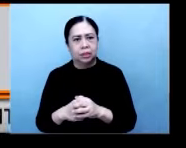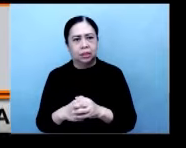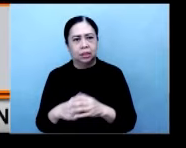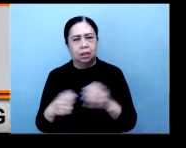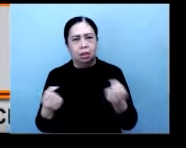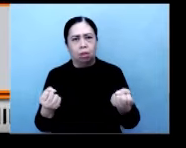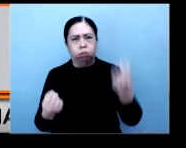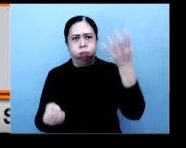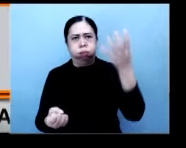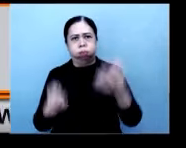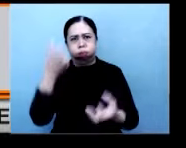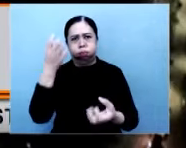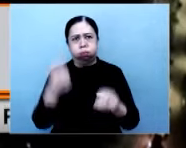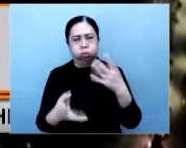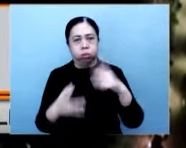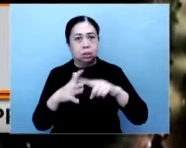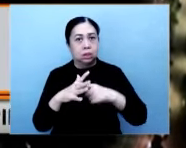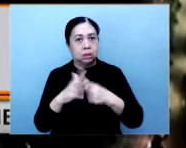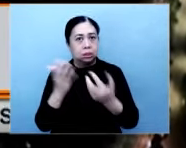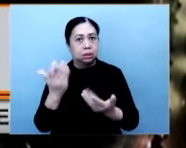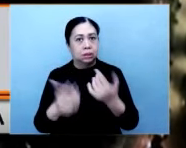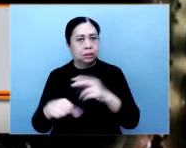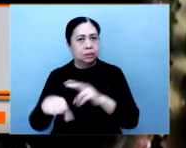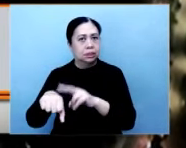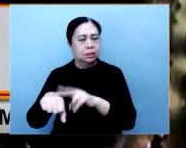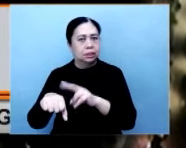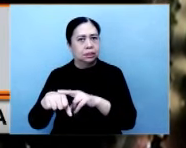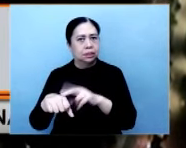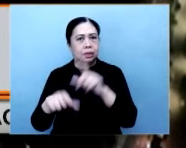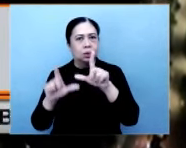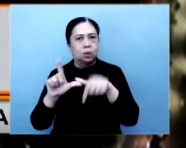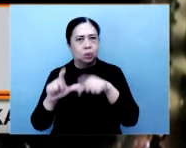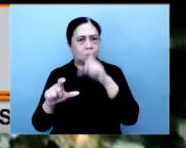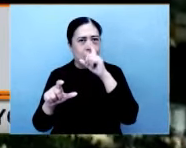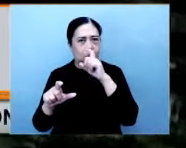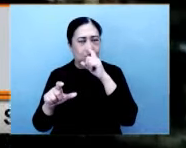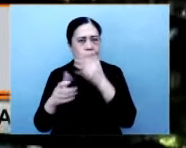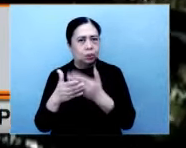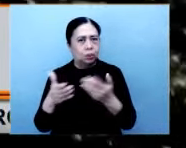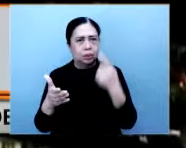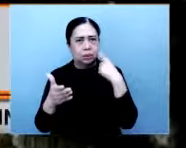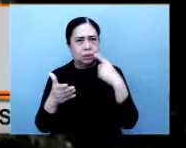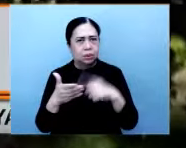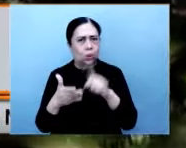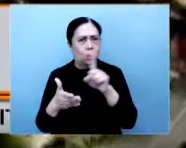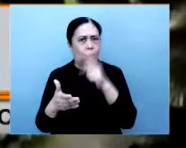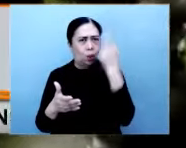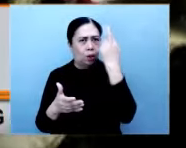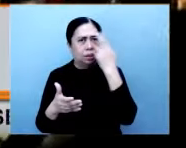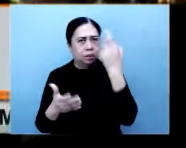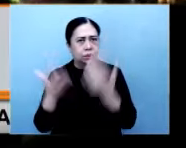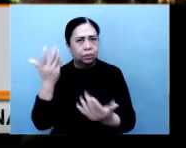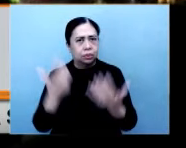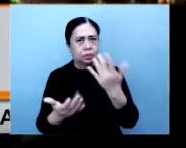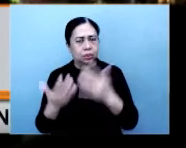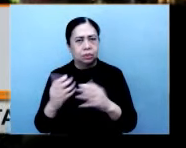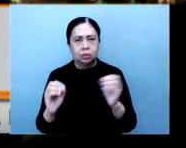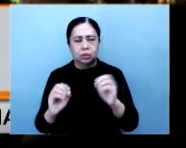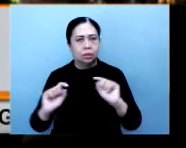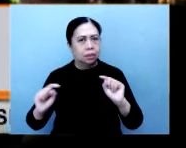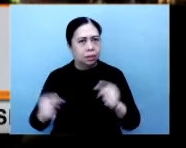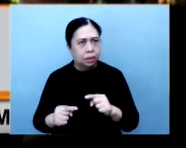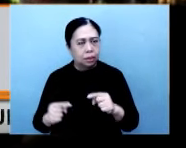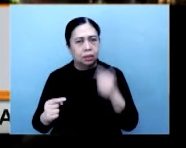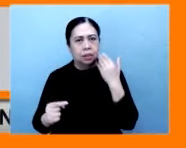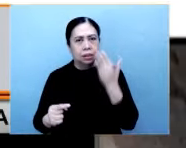pagsabog. Nagsimula ang sunog sa imbakan ng mga expired na armas. Inaalam pa kung ano ang naging mitya ng apoy. Wala namang nasaktan o nasawi